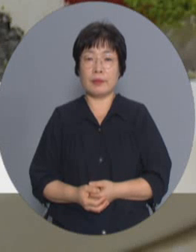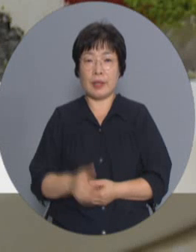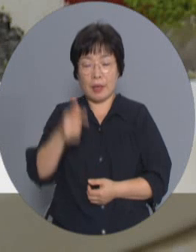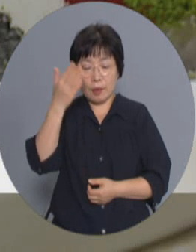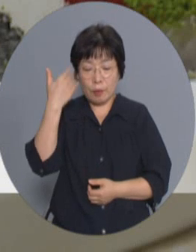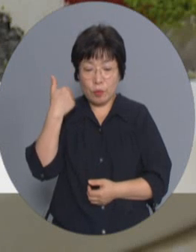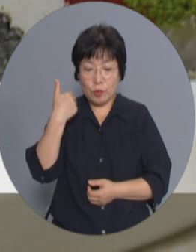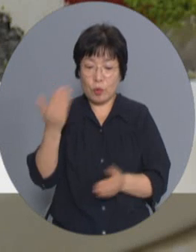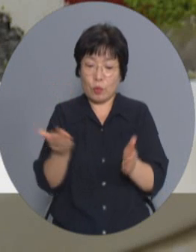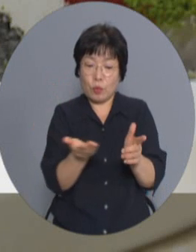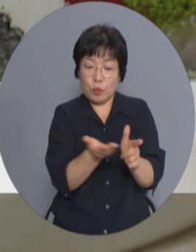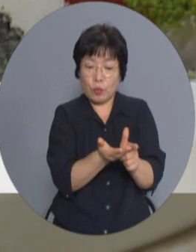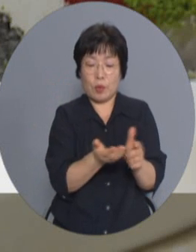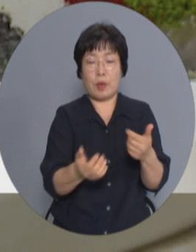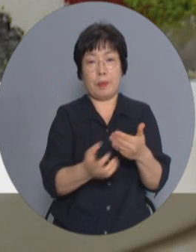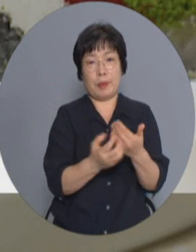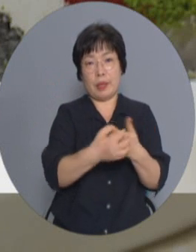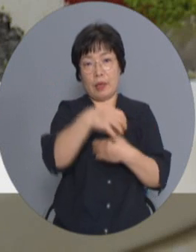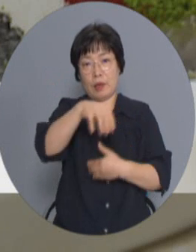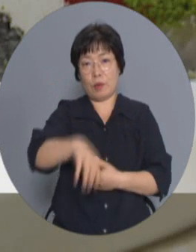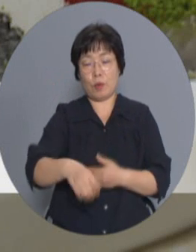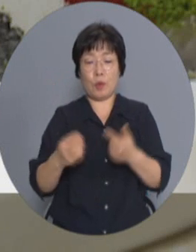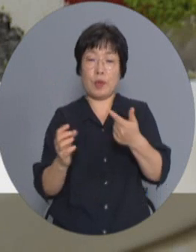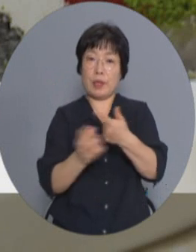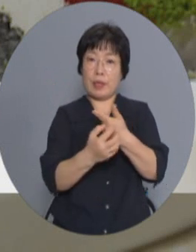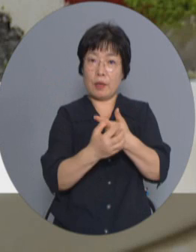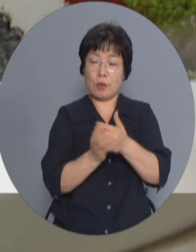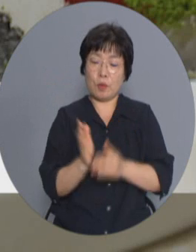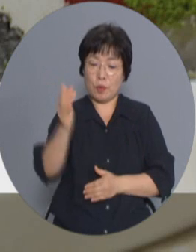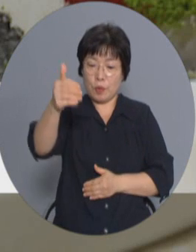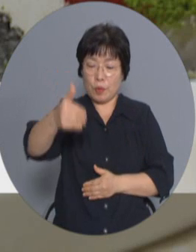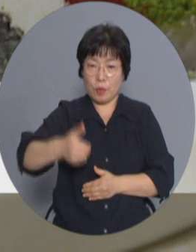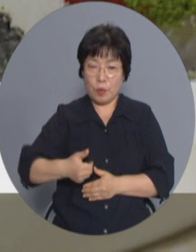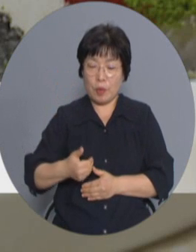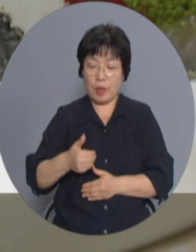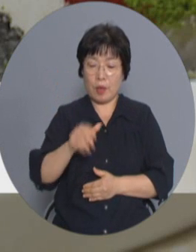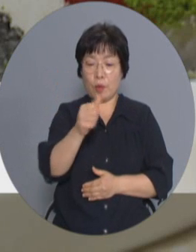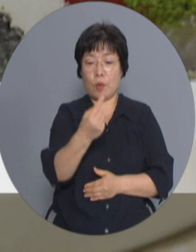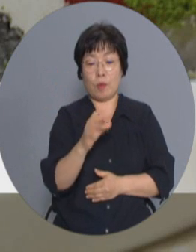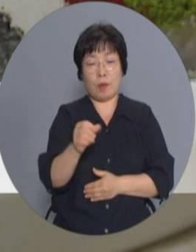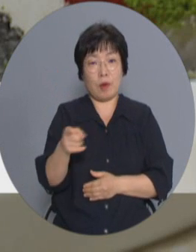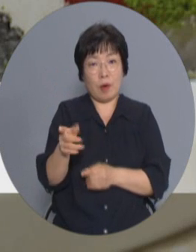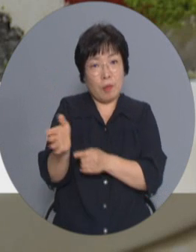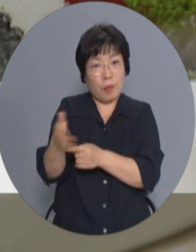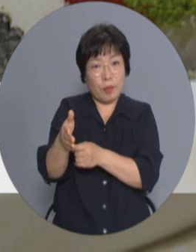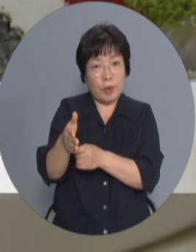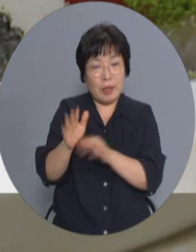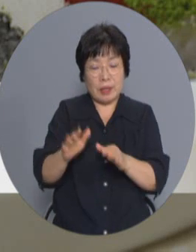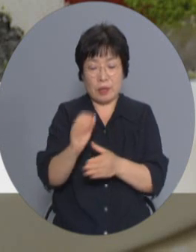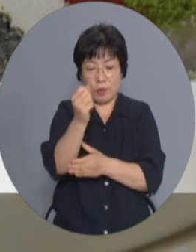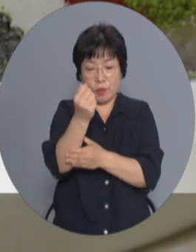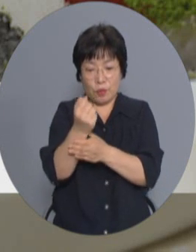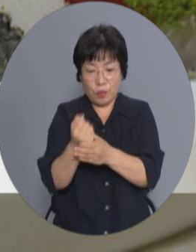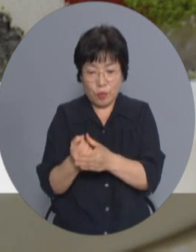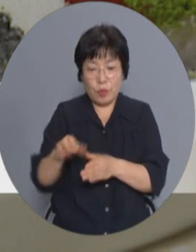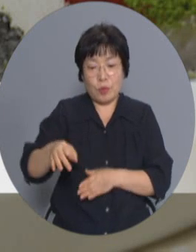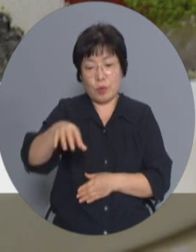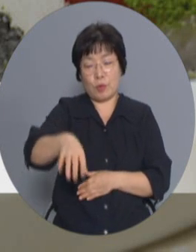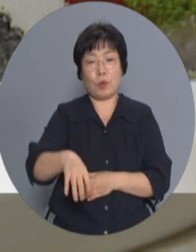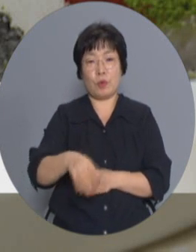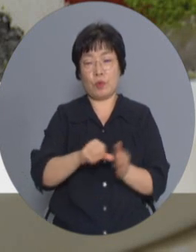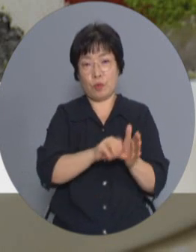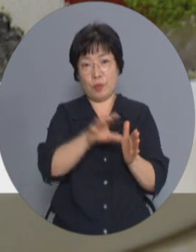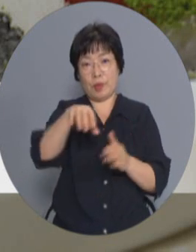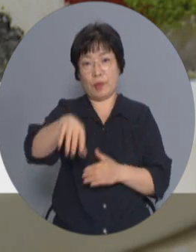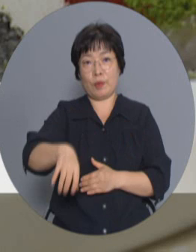옛부터 포구가 발달했던 나주는 오가는 배를 통해 자연스럽게 홍어를 접해 지금은 삭힌 홍어의 고장으로